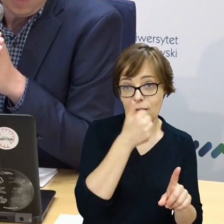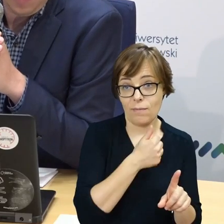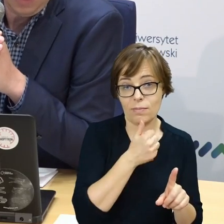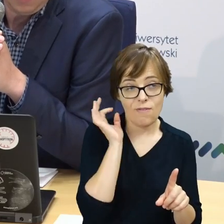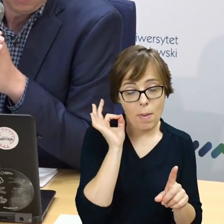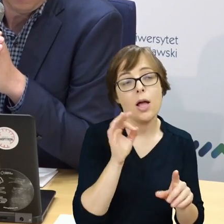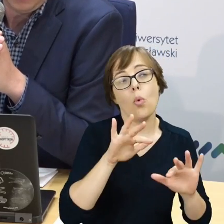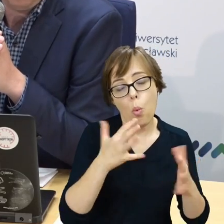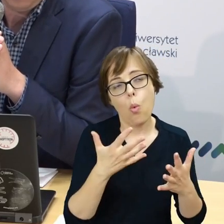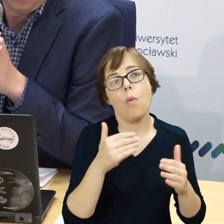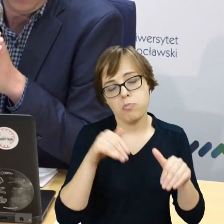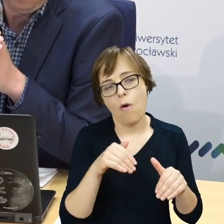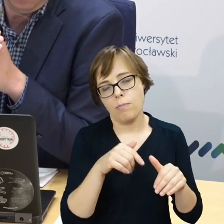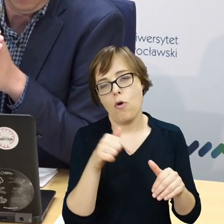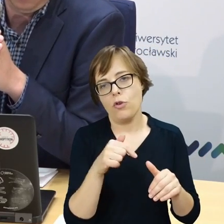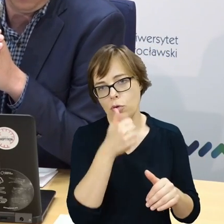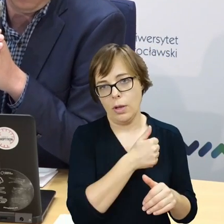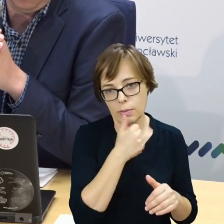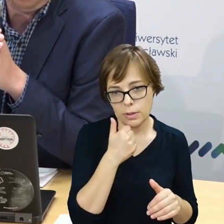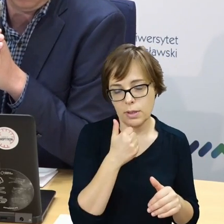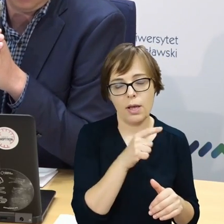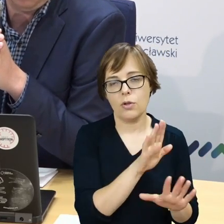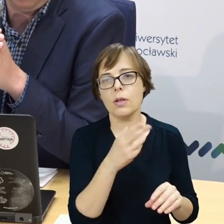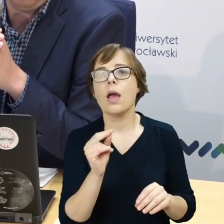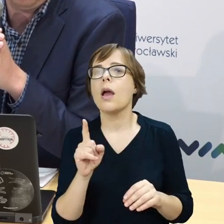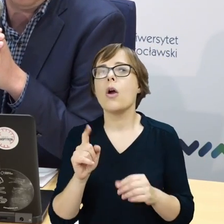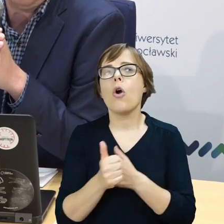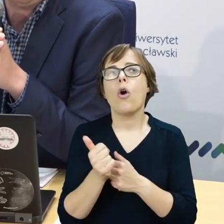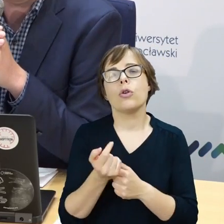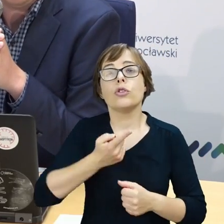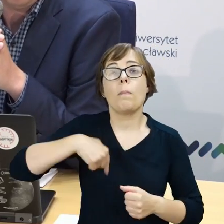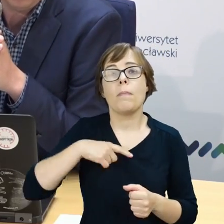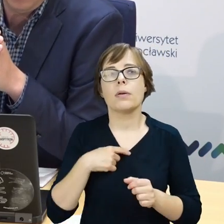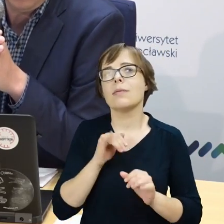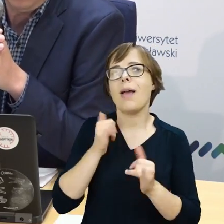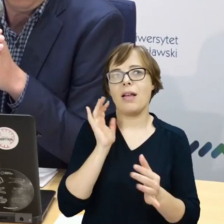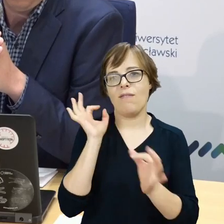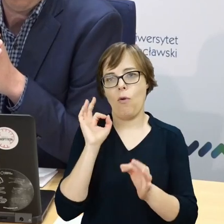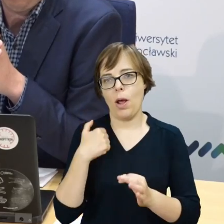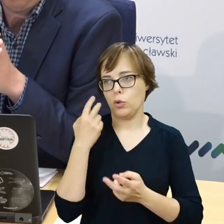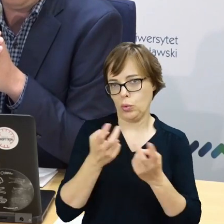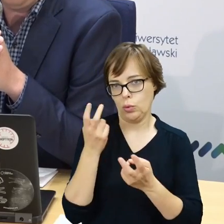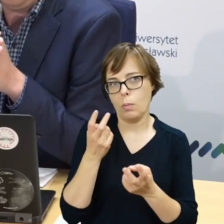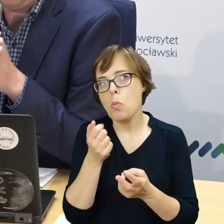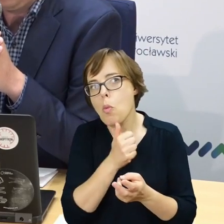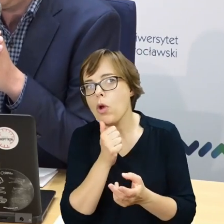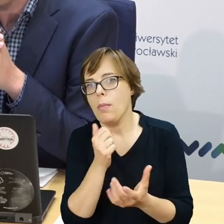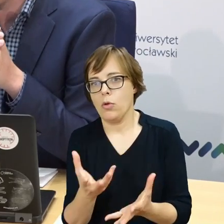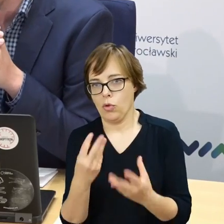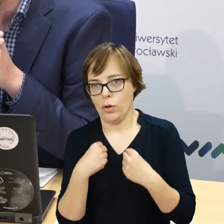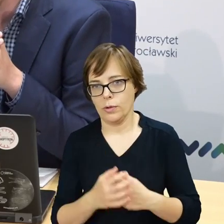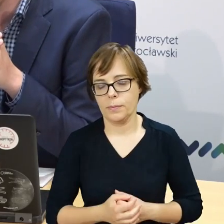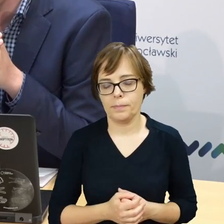co bardziej z perspektywy tego, w jakie my informacje próbujemy uzyskiwać. I na końcu po tych